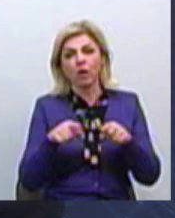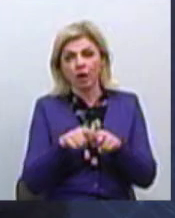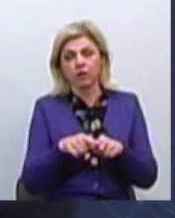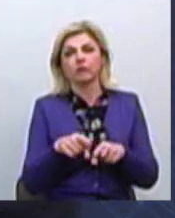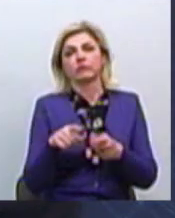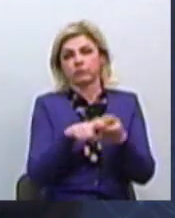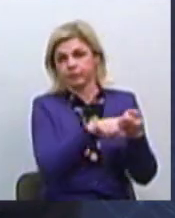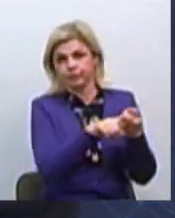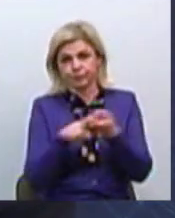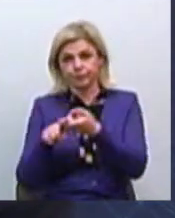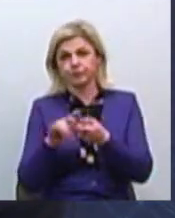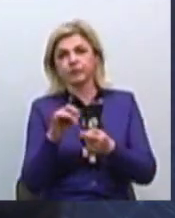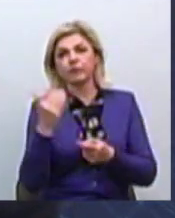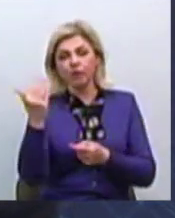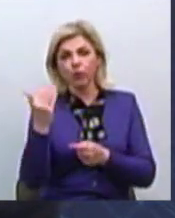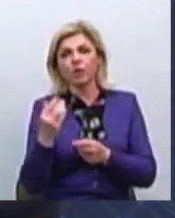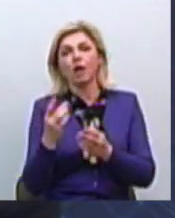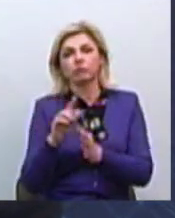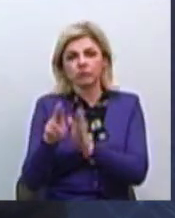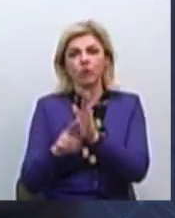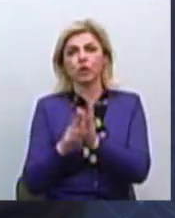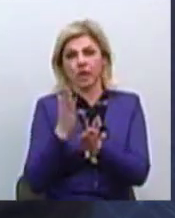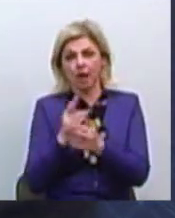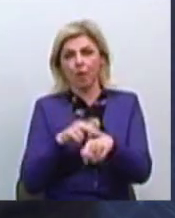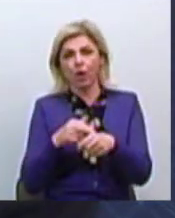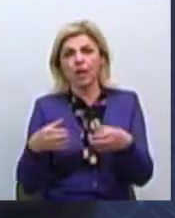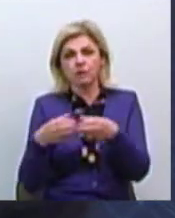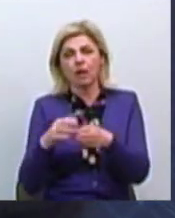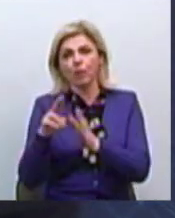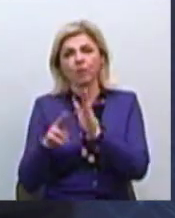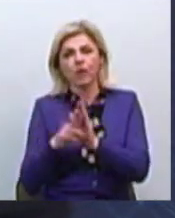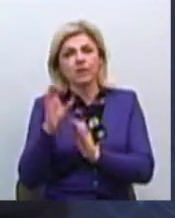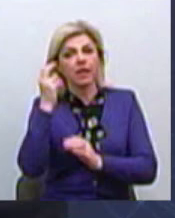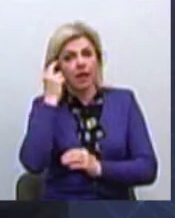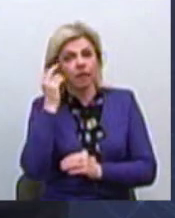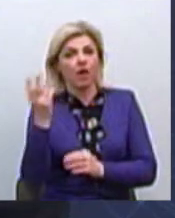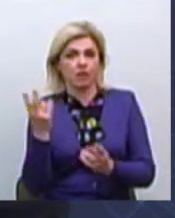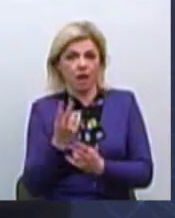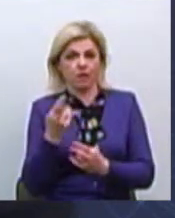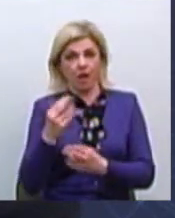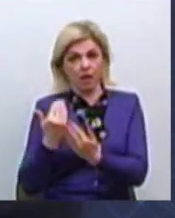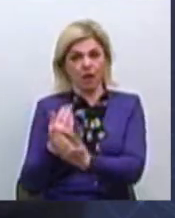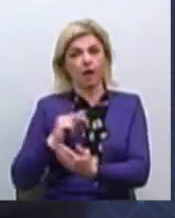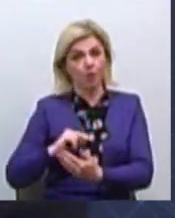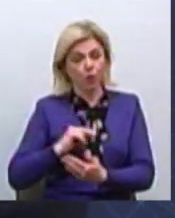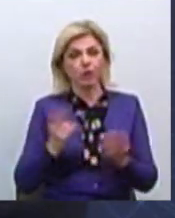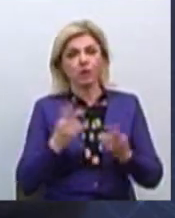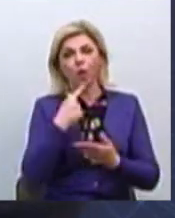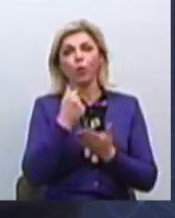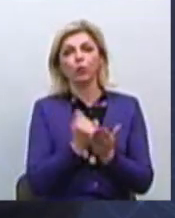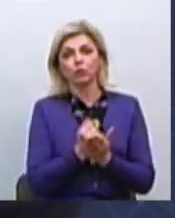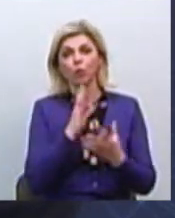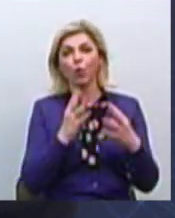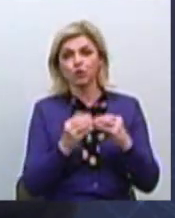безпосередньо підпорядковуються Києву, і для їх залучення потрібно узгодження. От, і це узгодження